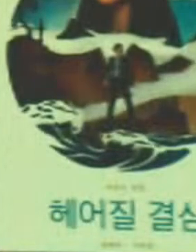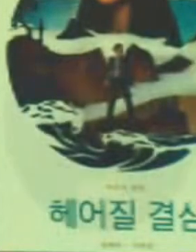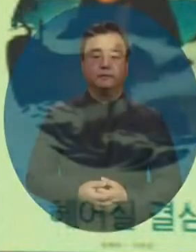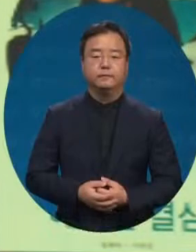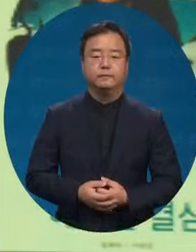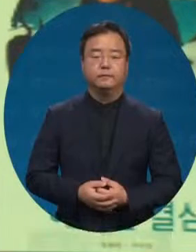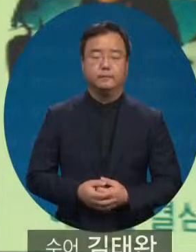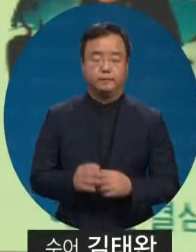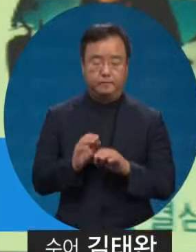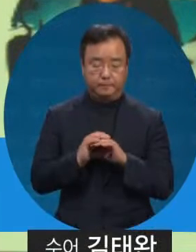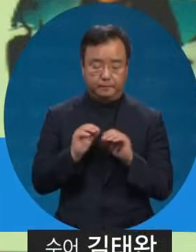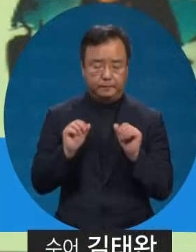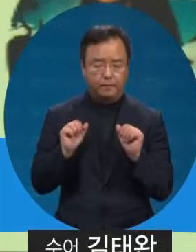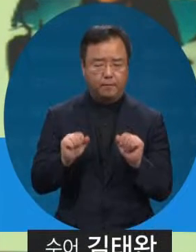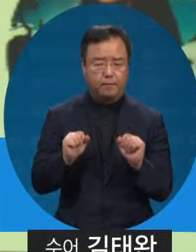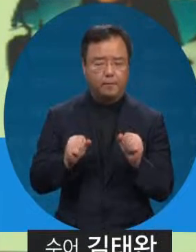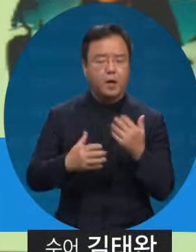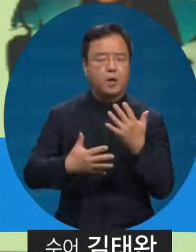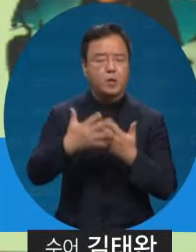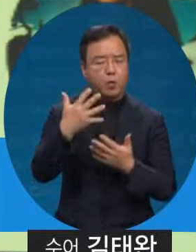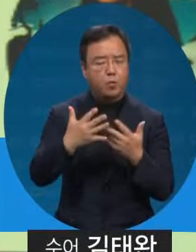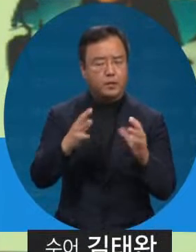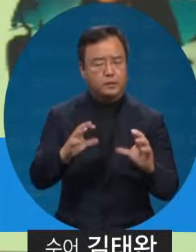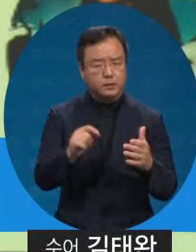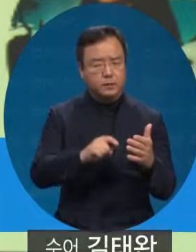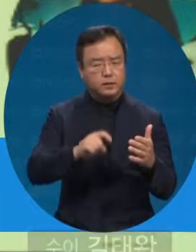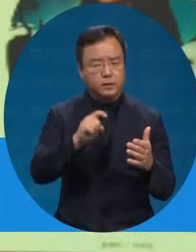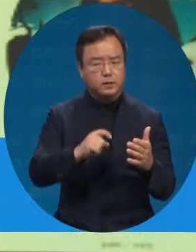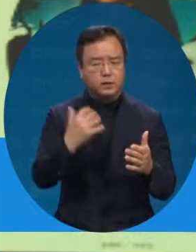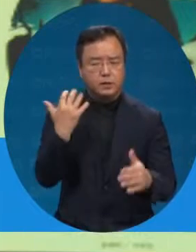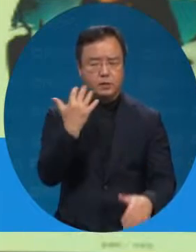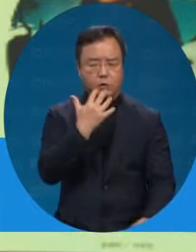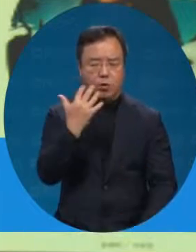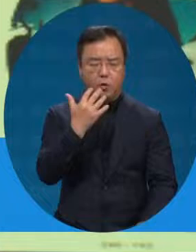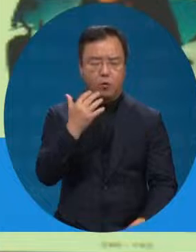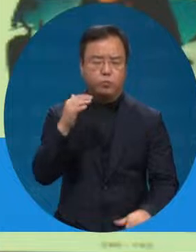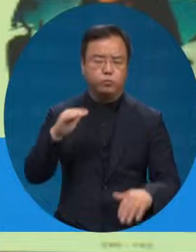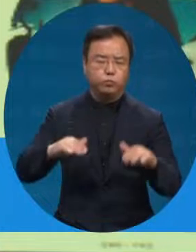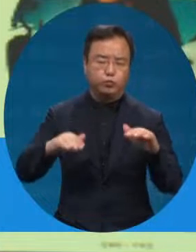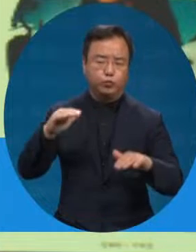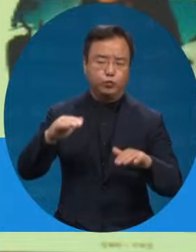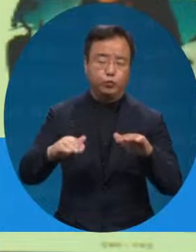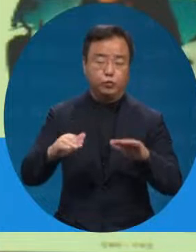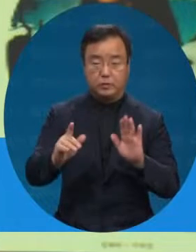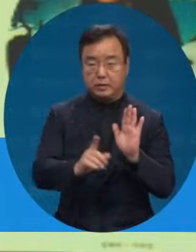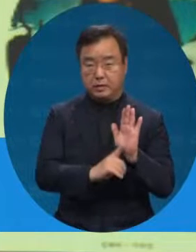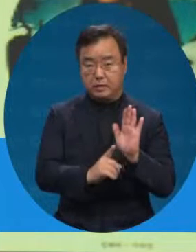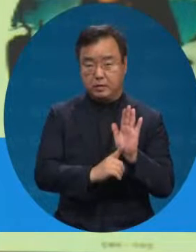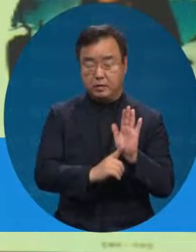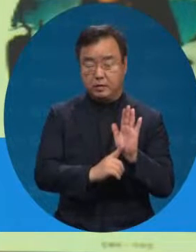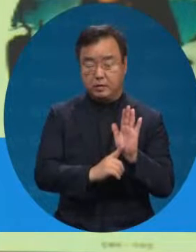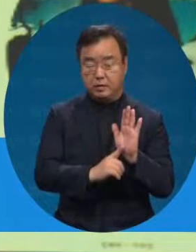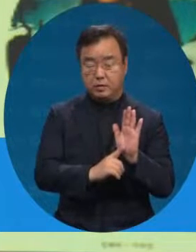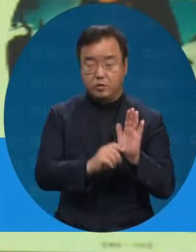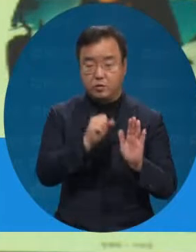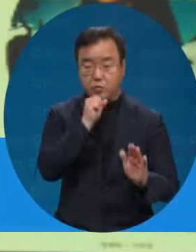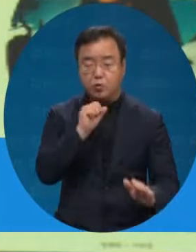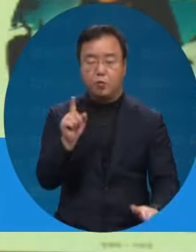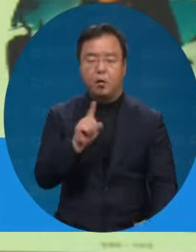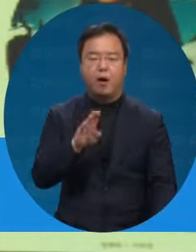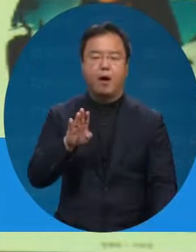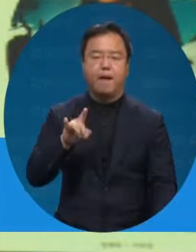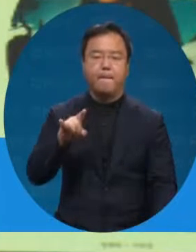영화계에 구조적인 성 불평등을 드러내는 지표 가운데 100대 테스트 라는게 있습니다 그런데 이게